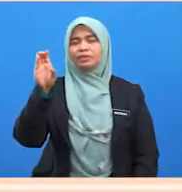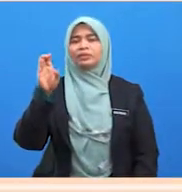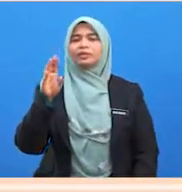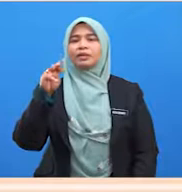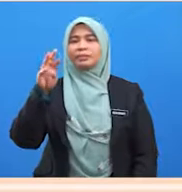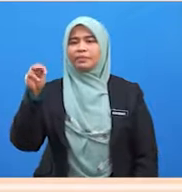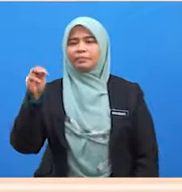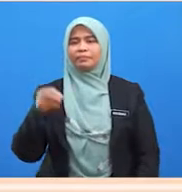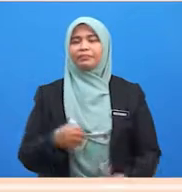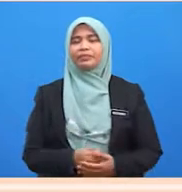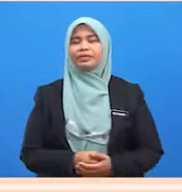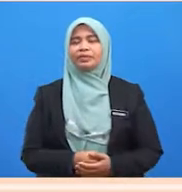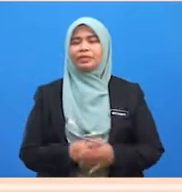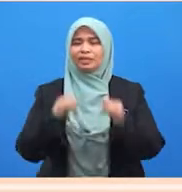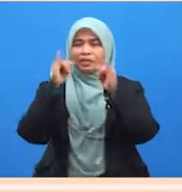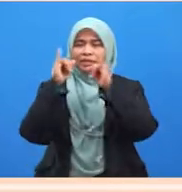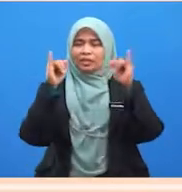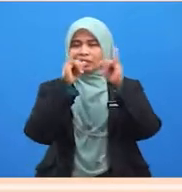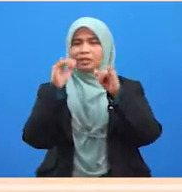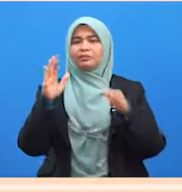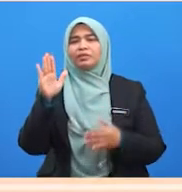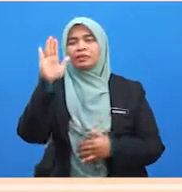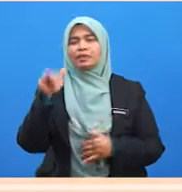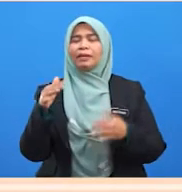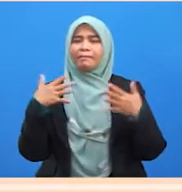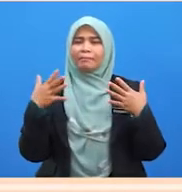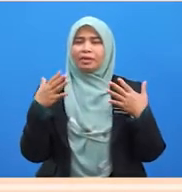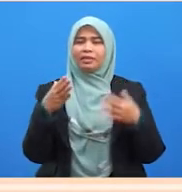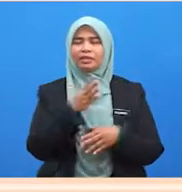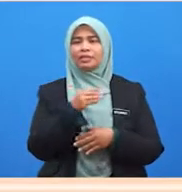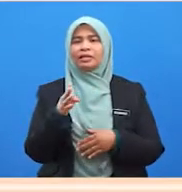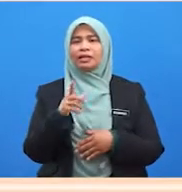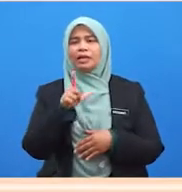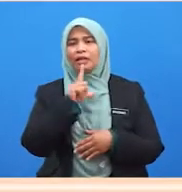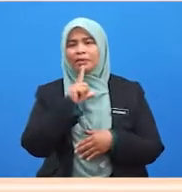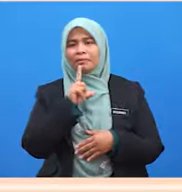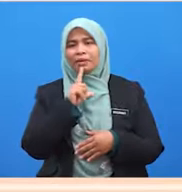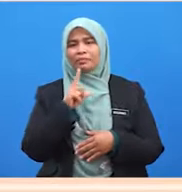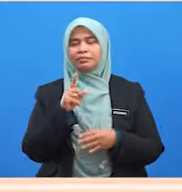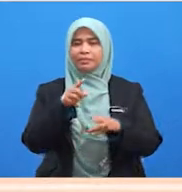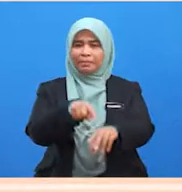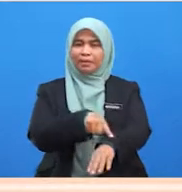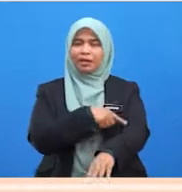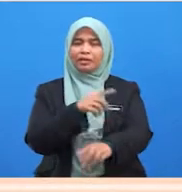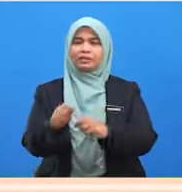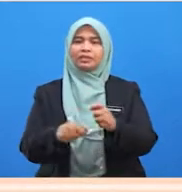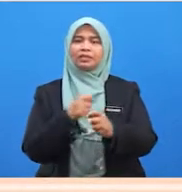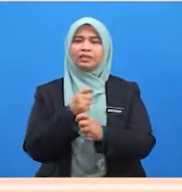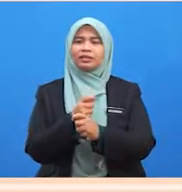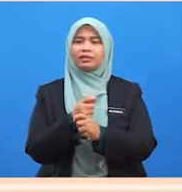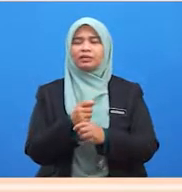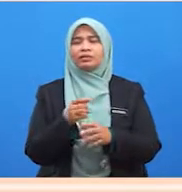yang panas dan lembap sepanjang tahun mempengaruhi jenis kegiatan ekonomi seperti